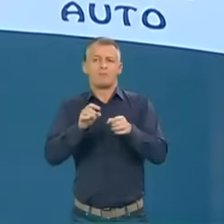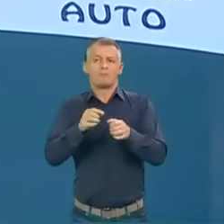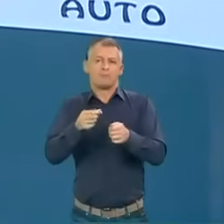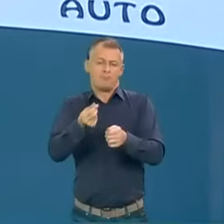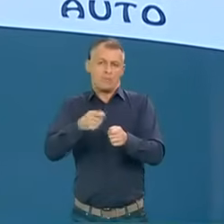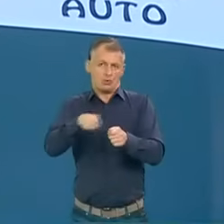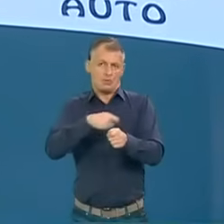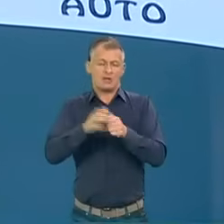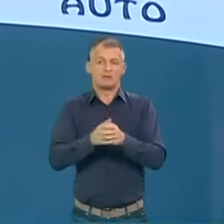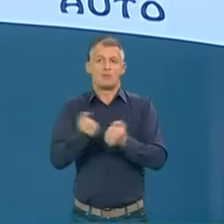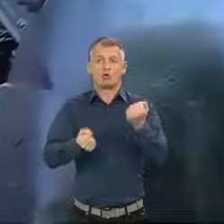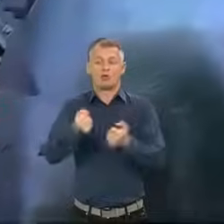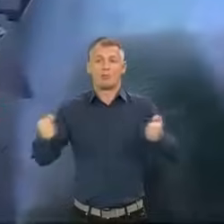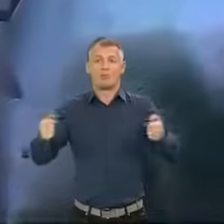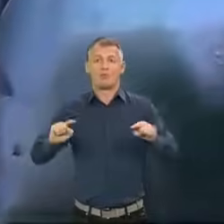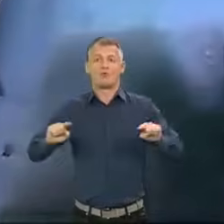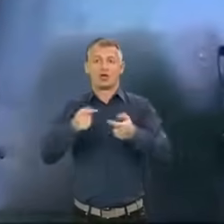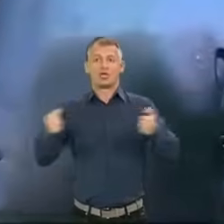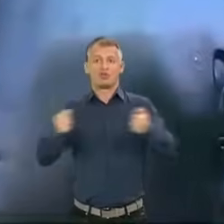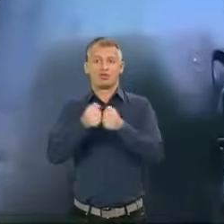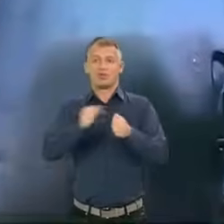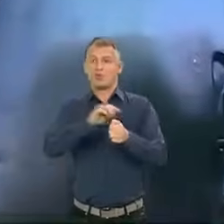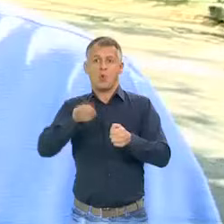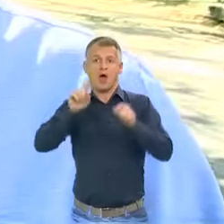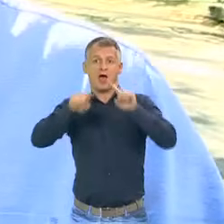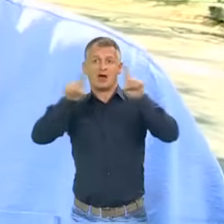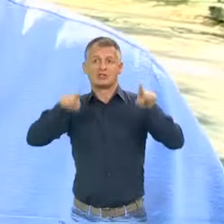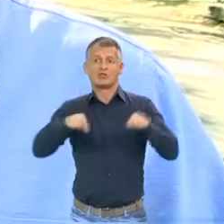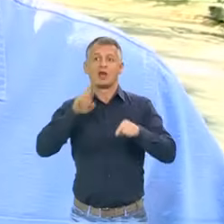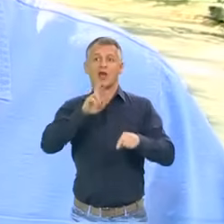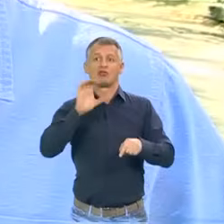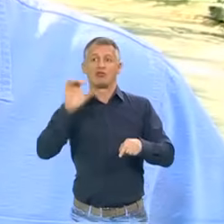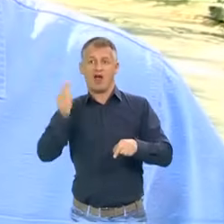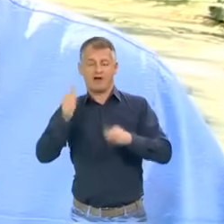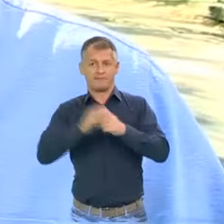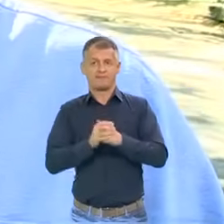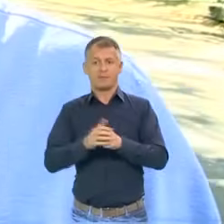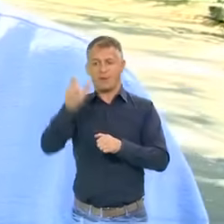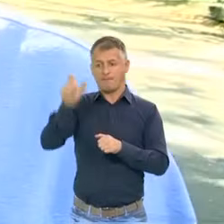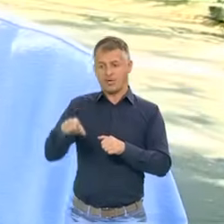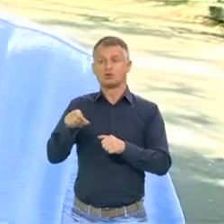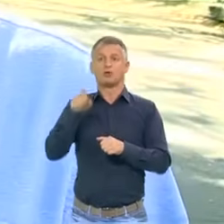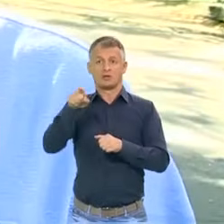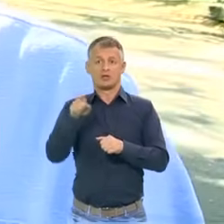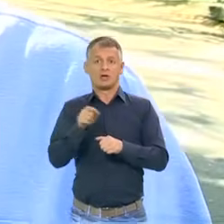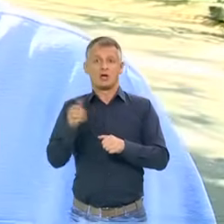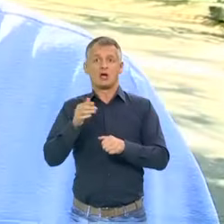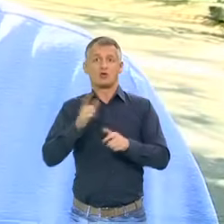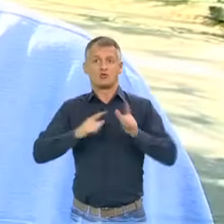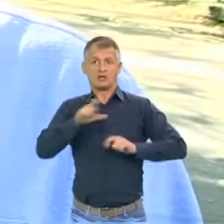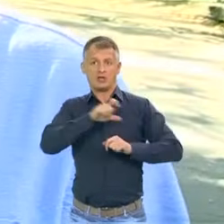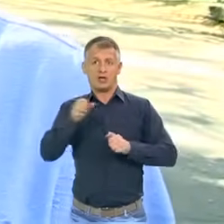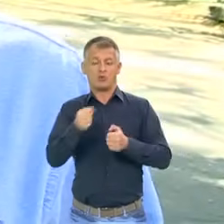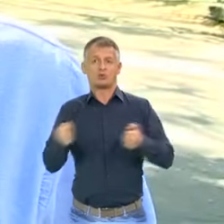provocat întregul accident nu figurează cu o asigurare valabilă persoanele prejudiciate pot deschide dosar de daună pe polița RCA a